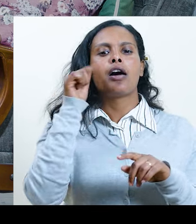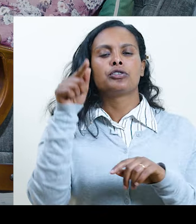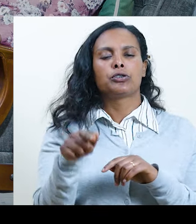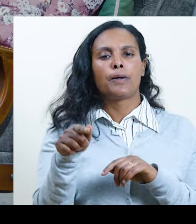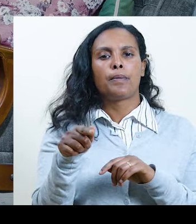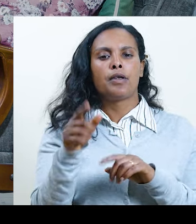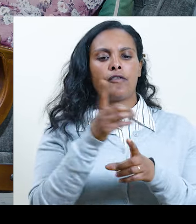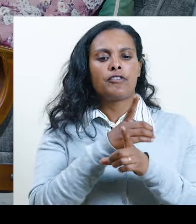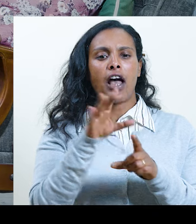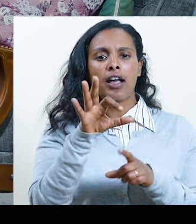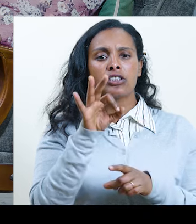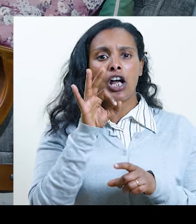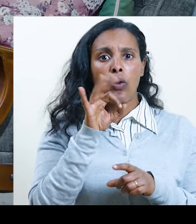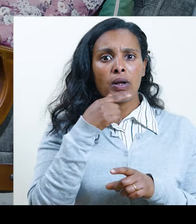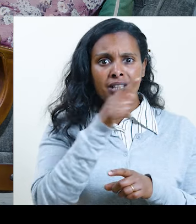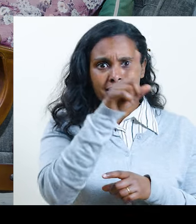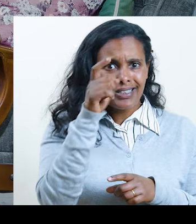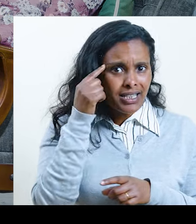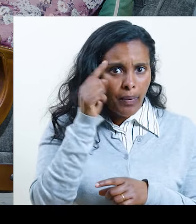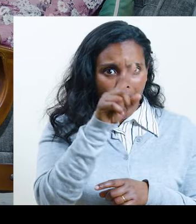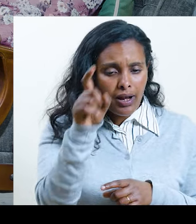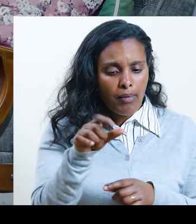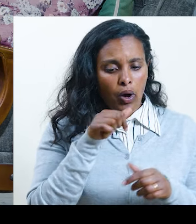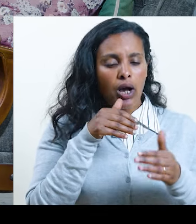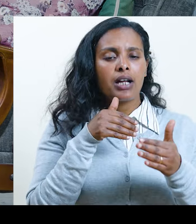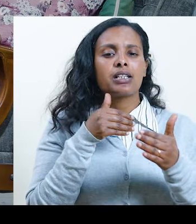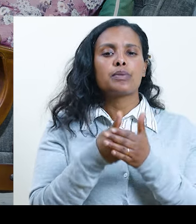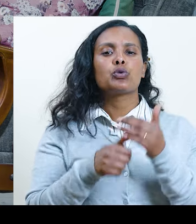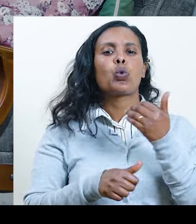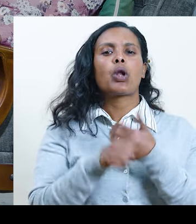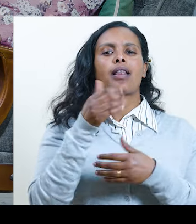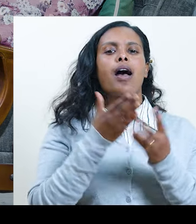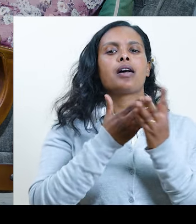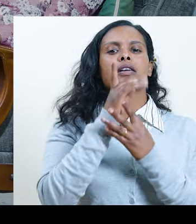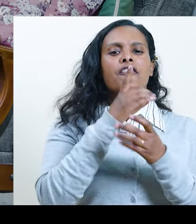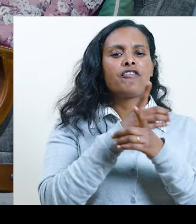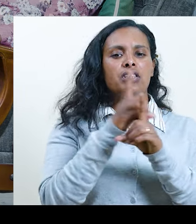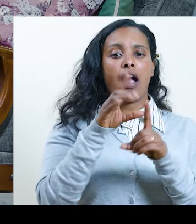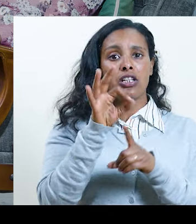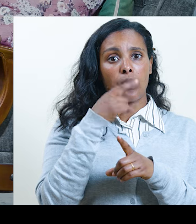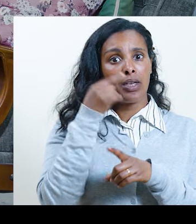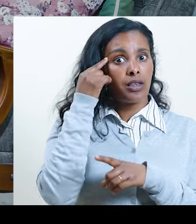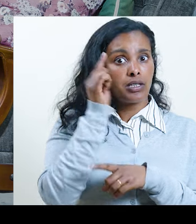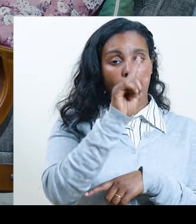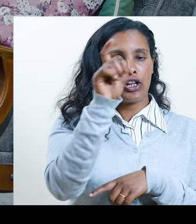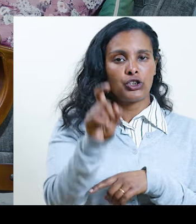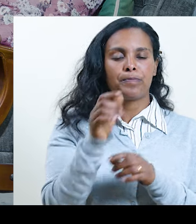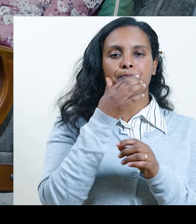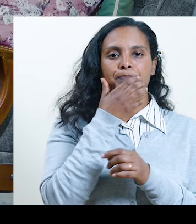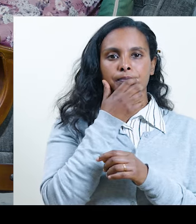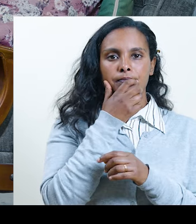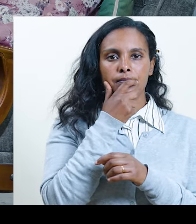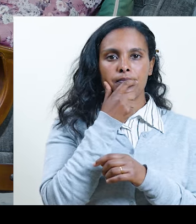አንቺ ፍትህ አግኝቻለሁ ብለሽ ታስቢያለሽ? ከደረሰብሽ ጉዳት አንጻር ፍትህ ተሰጥቶኛል ብለሽ ታስቢያለሽ?